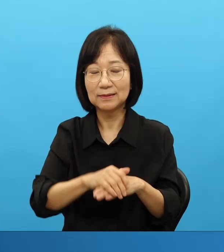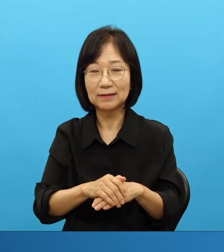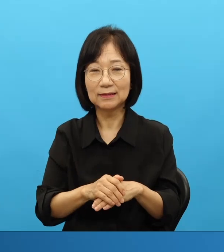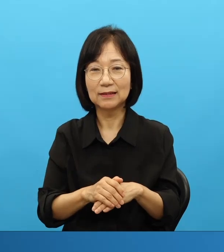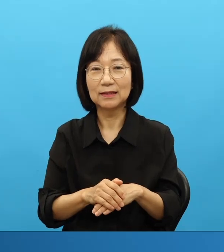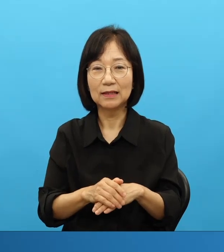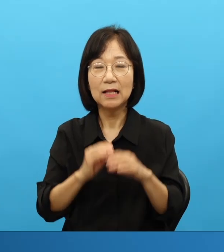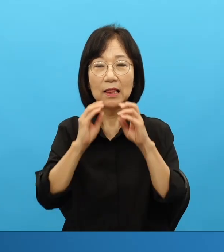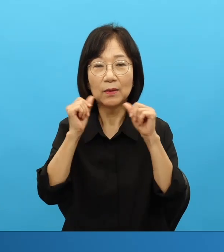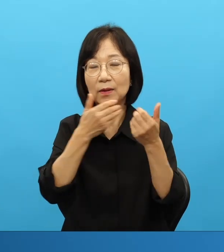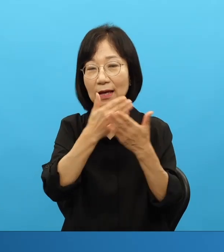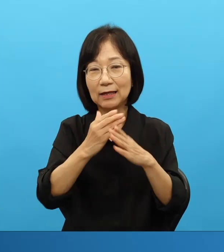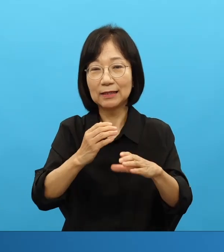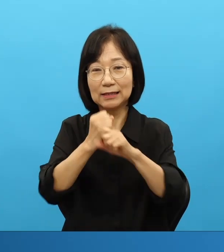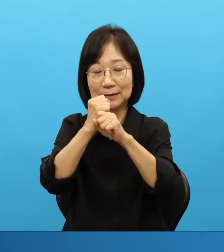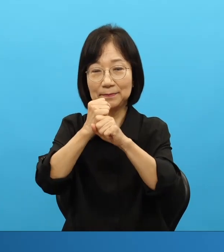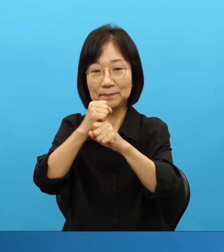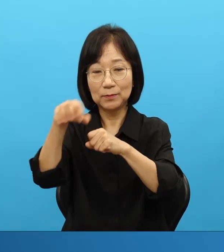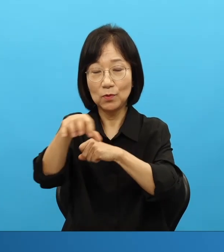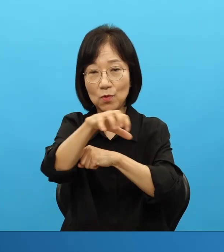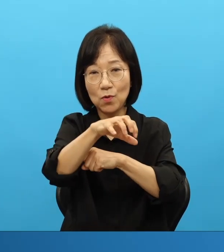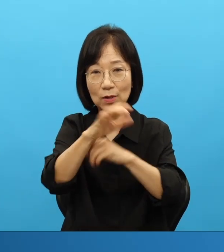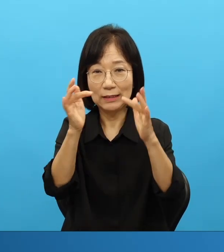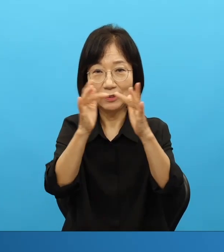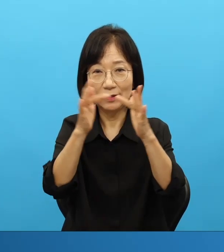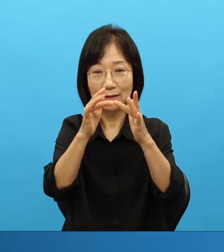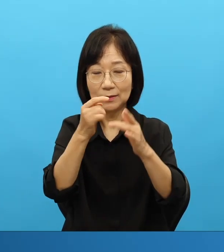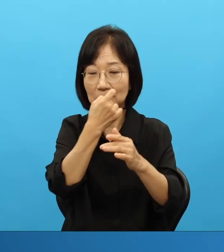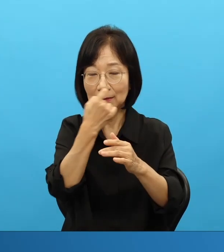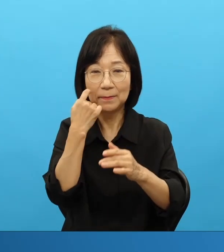핵심 장소 안내는 위아에서도 확인할 수 있습니다.